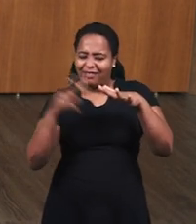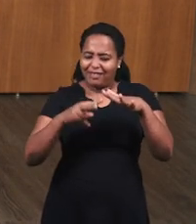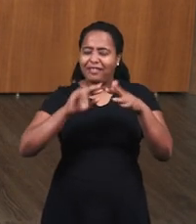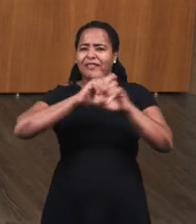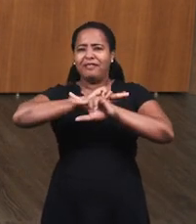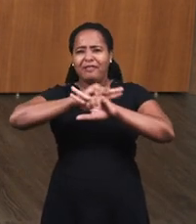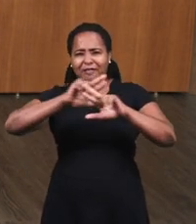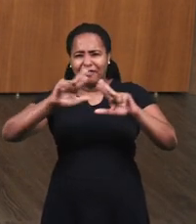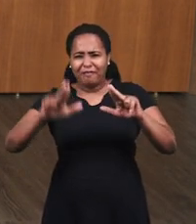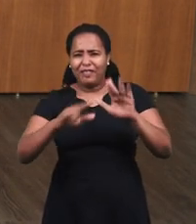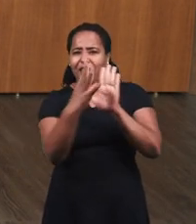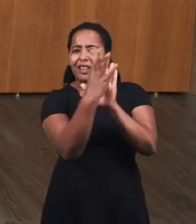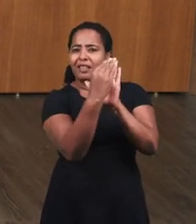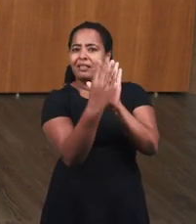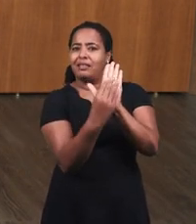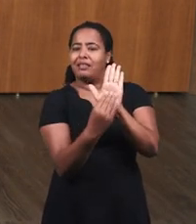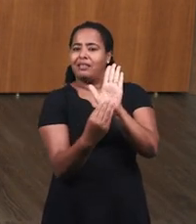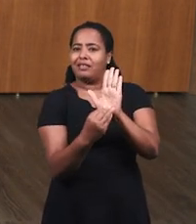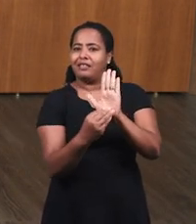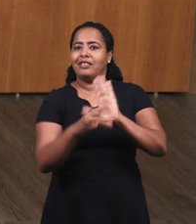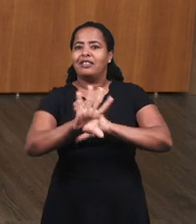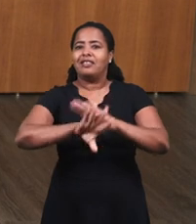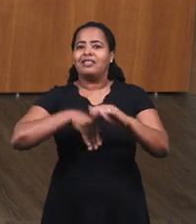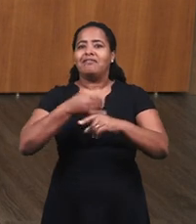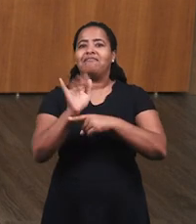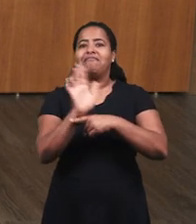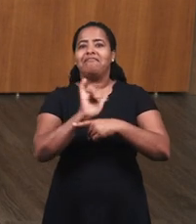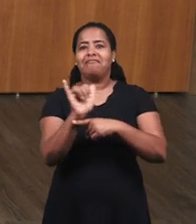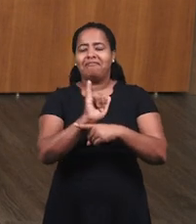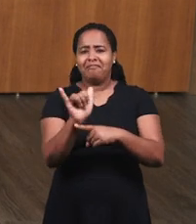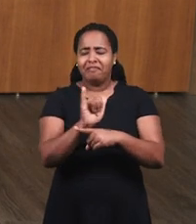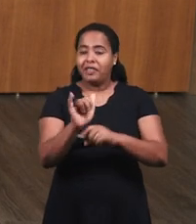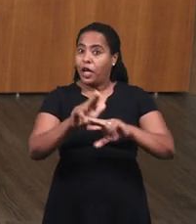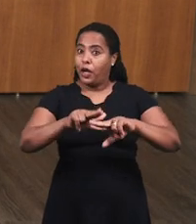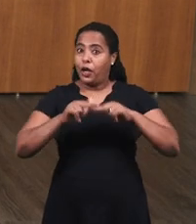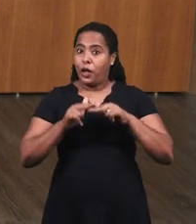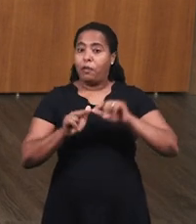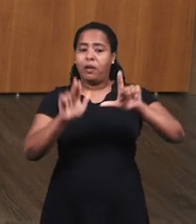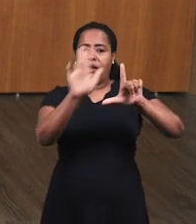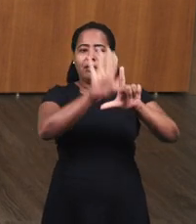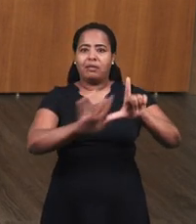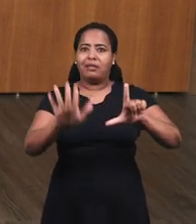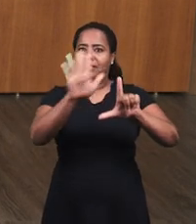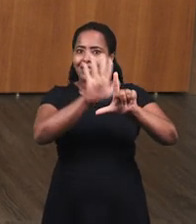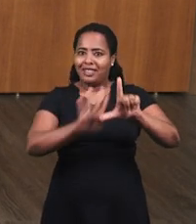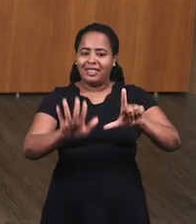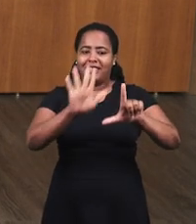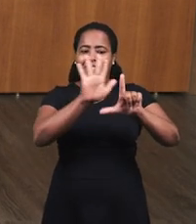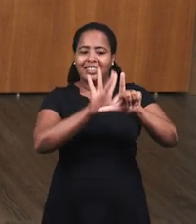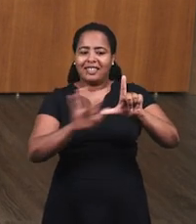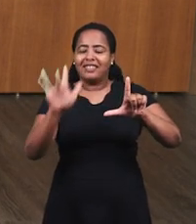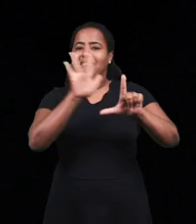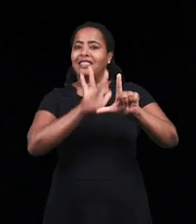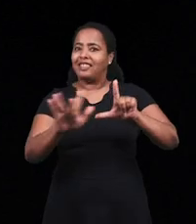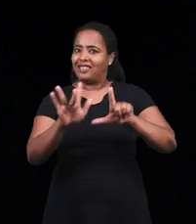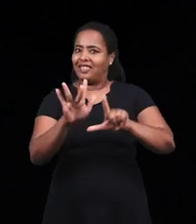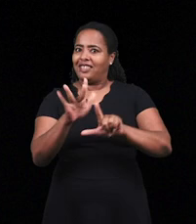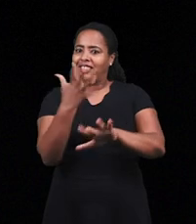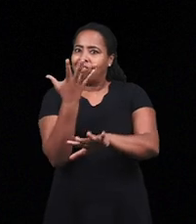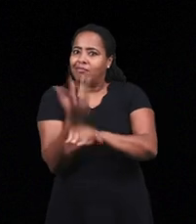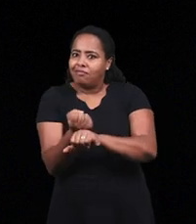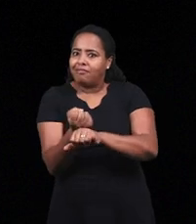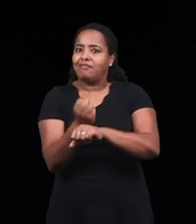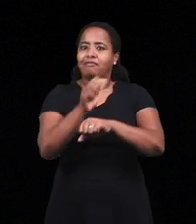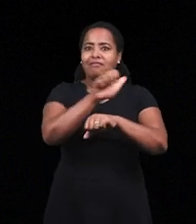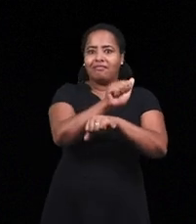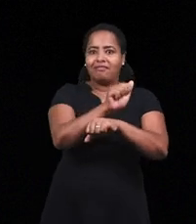эту программу и другие программы на нашем канале, на YouTube, а также на наших цифровых программах. Вы